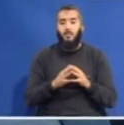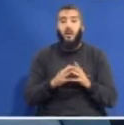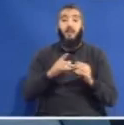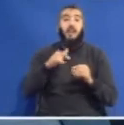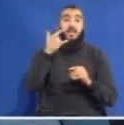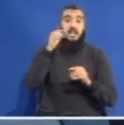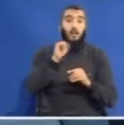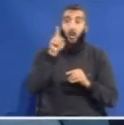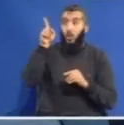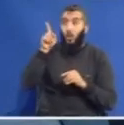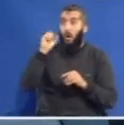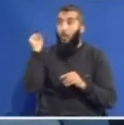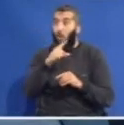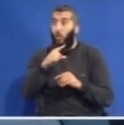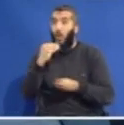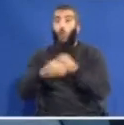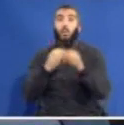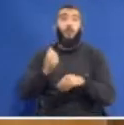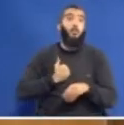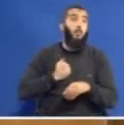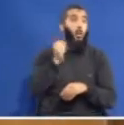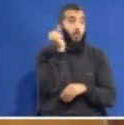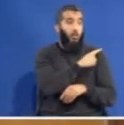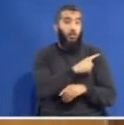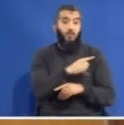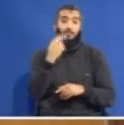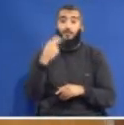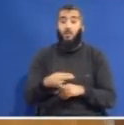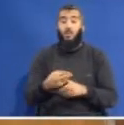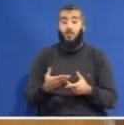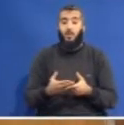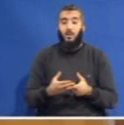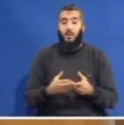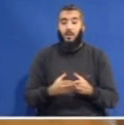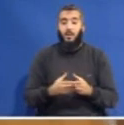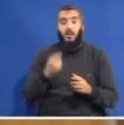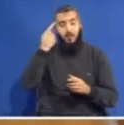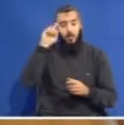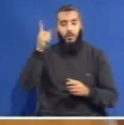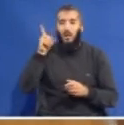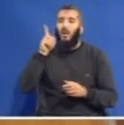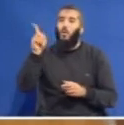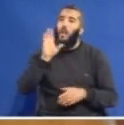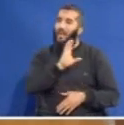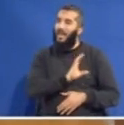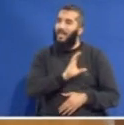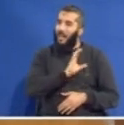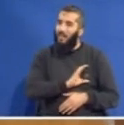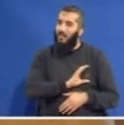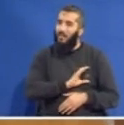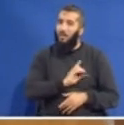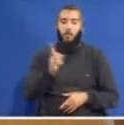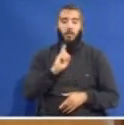يصدقك انت ويكذب امه، يعني مش ممكن هذا الكلام هذا. فلذلك ما توصليش أمه حتى تكذب عليك